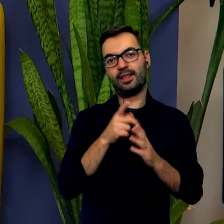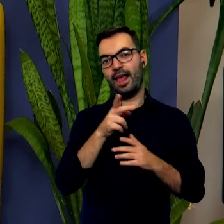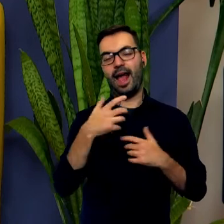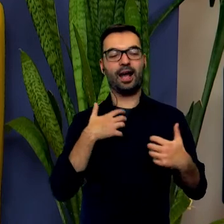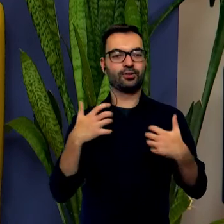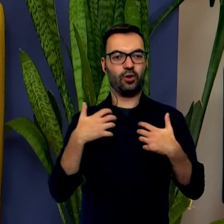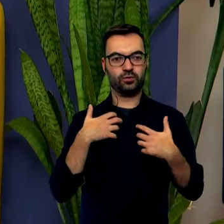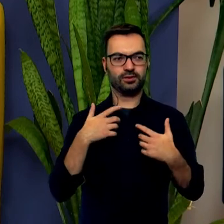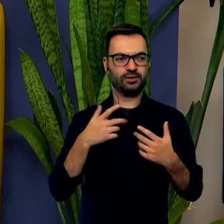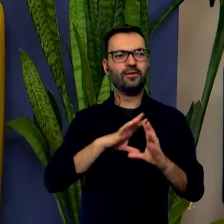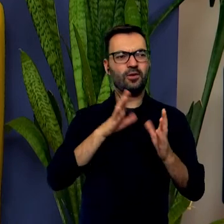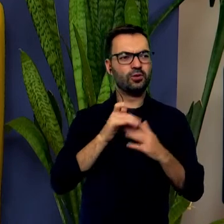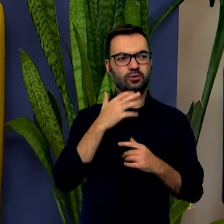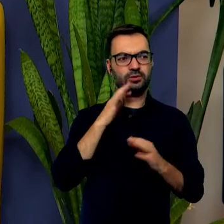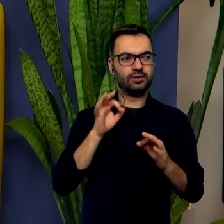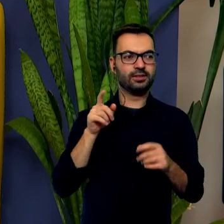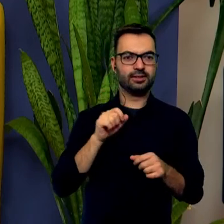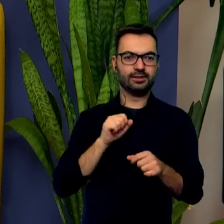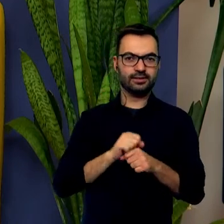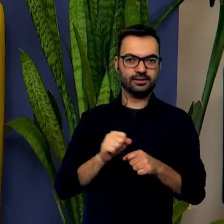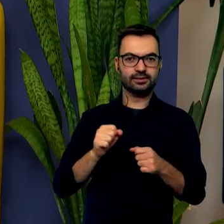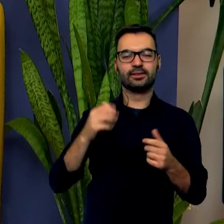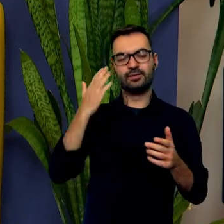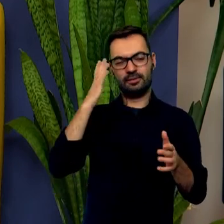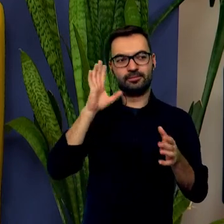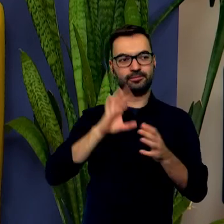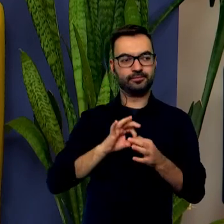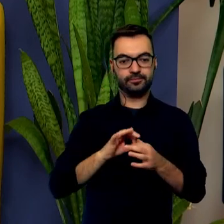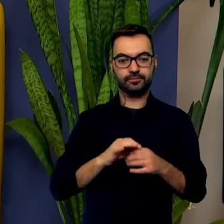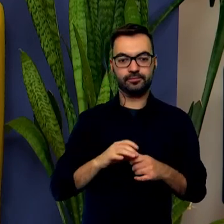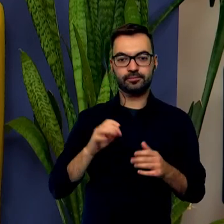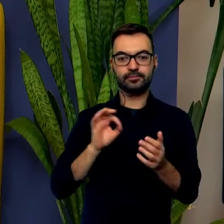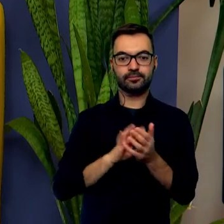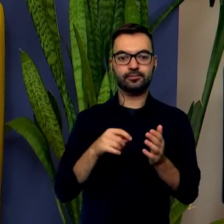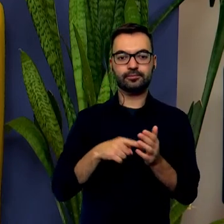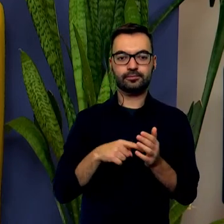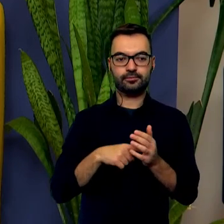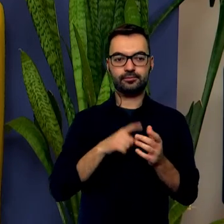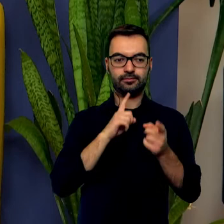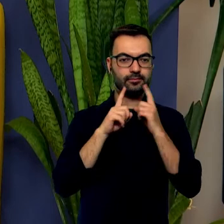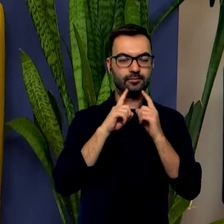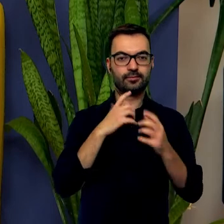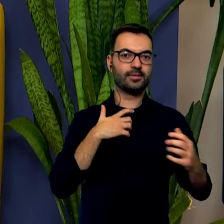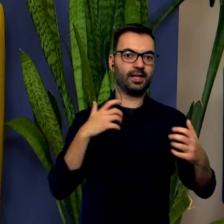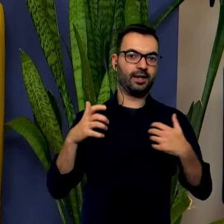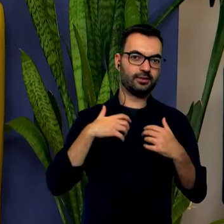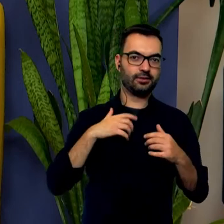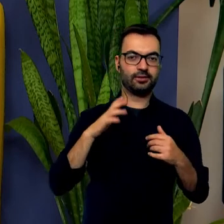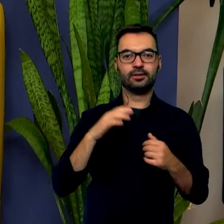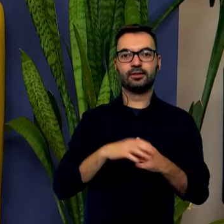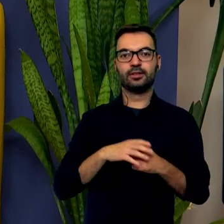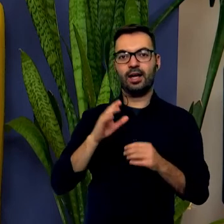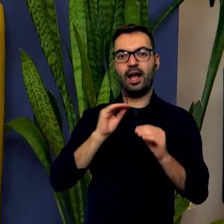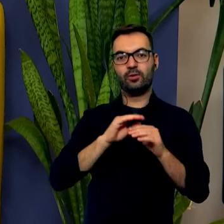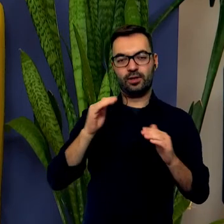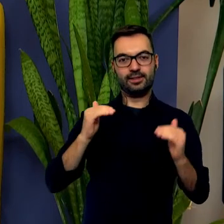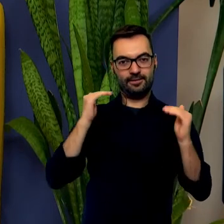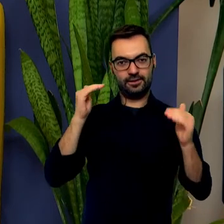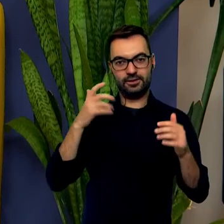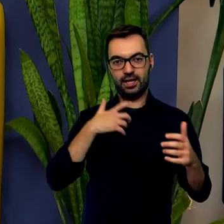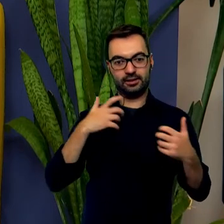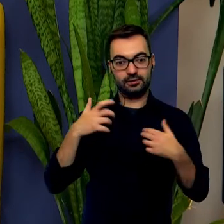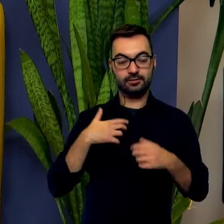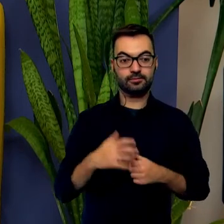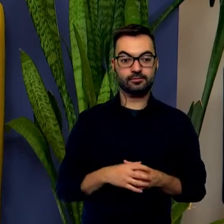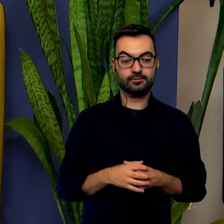i mam wrażenie, że to wszystko w ogóle, co mówisz teraz, to i tak mimo, że dotyczy akurat rozmawiamy o aktorstwie czy o szkolnictwie wyższym